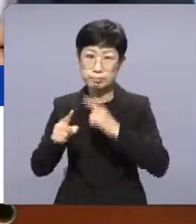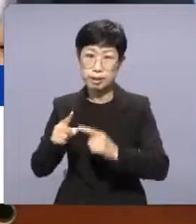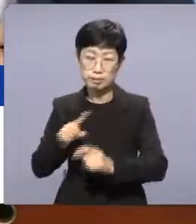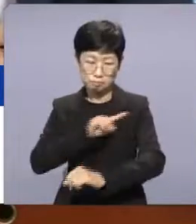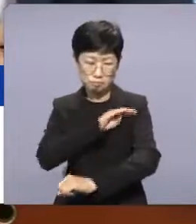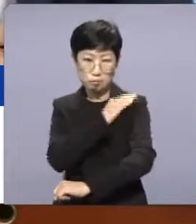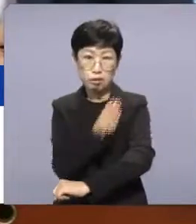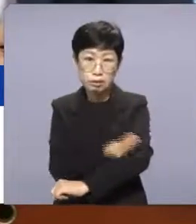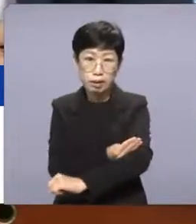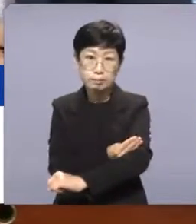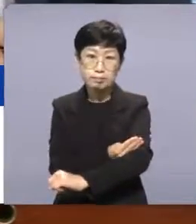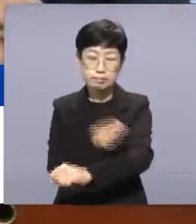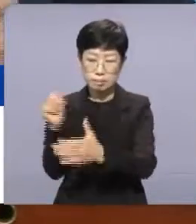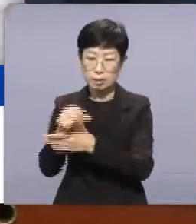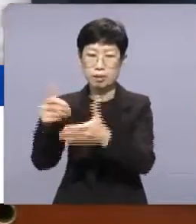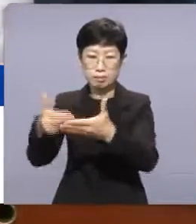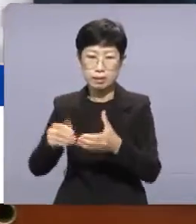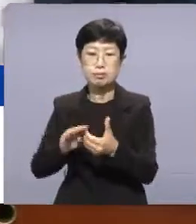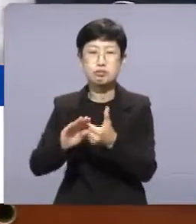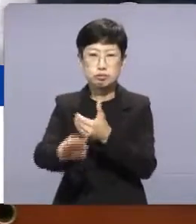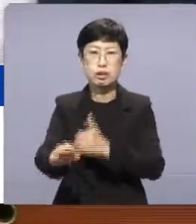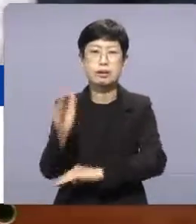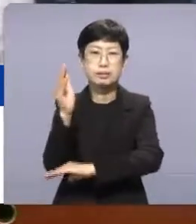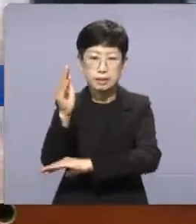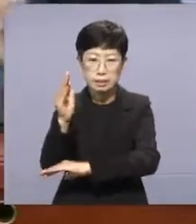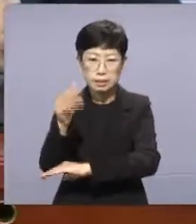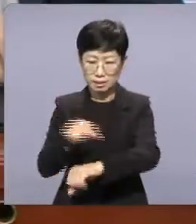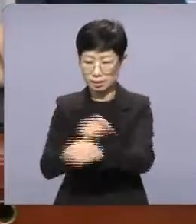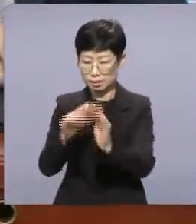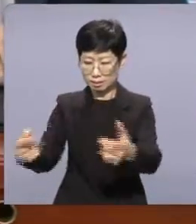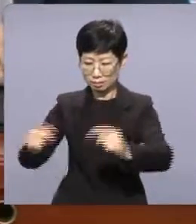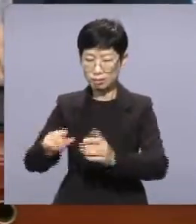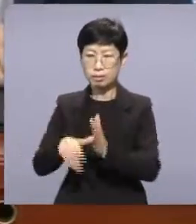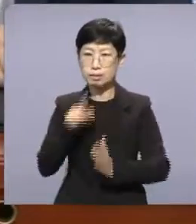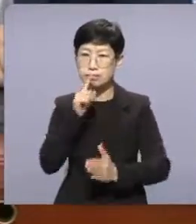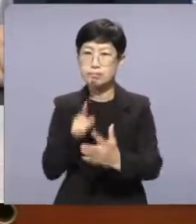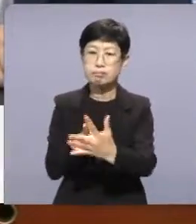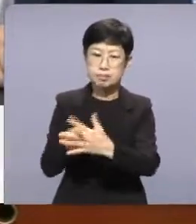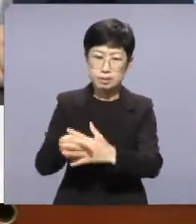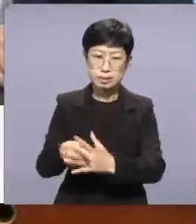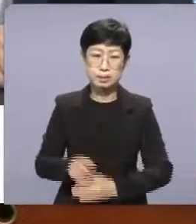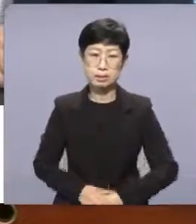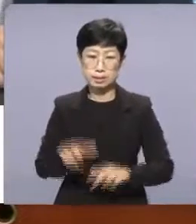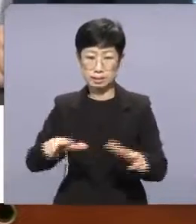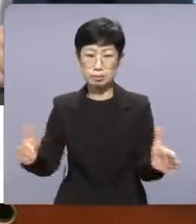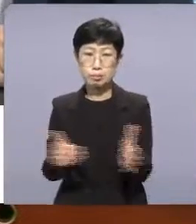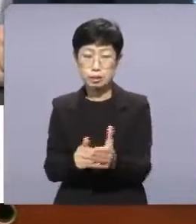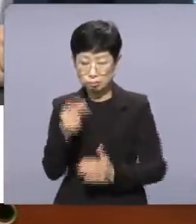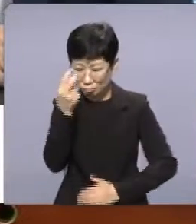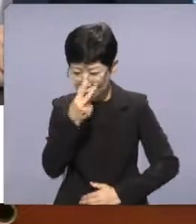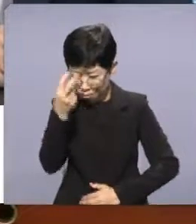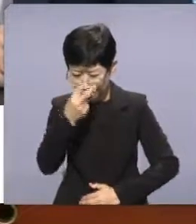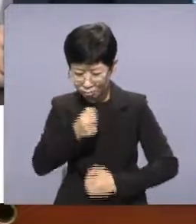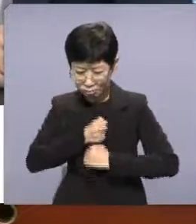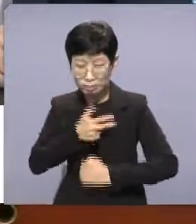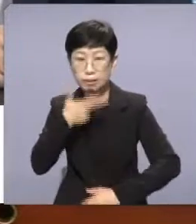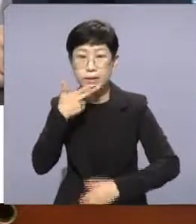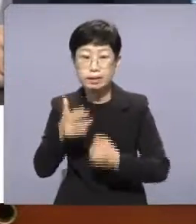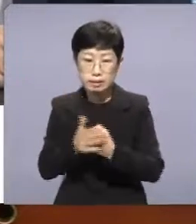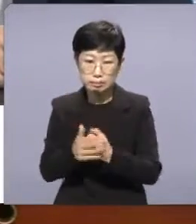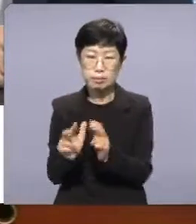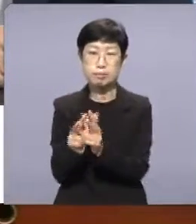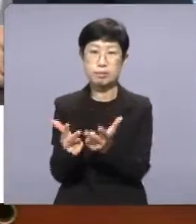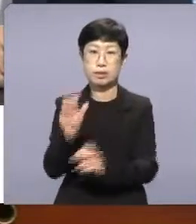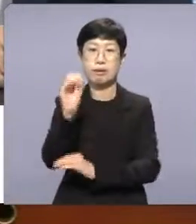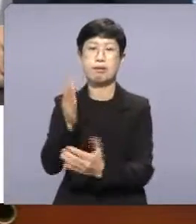특정인이 참석했을 때 유출이 많이 된다는 예언까지 나오고 있기 때문에 대표님이 의장 직권으로 여태까지 지금 단속을 제대로 안 돼가지고 심지어